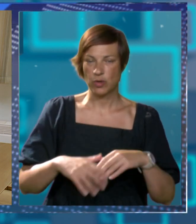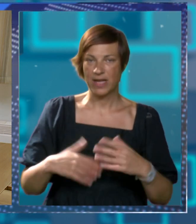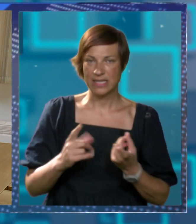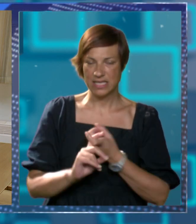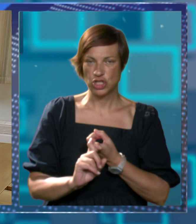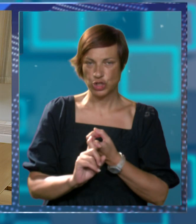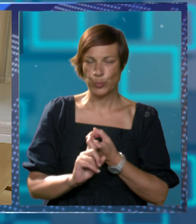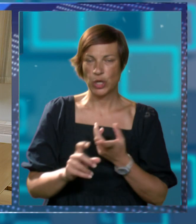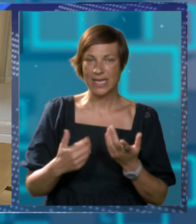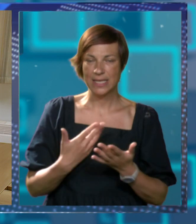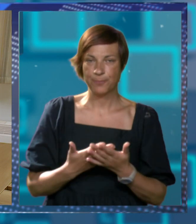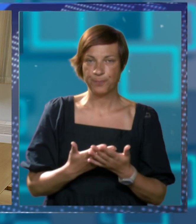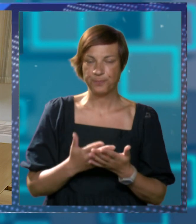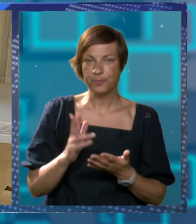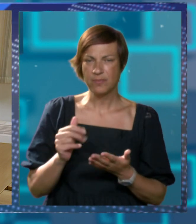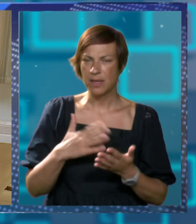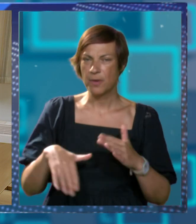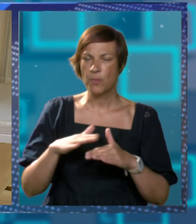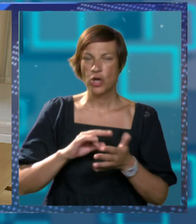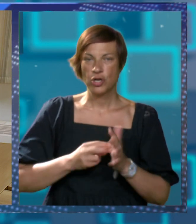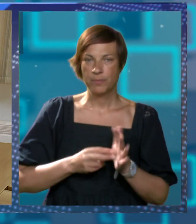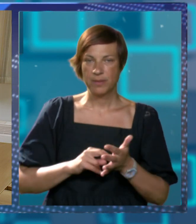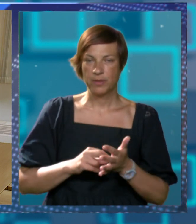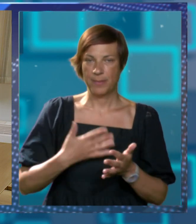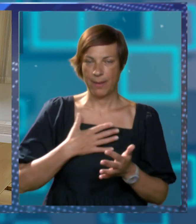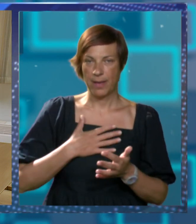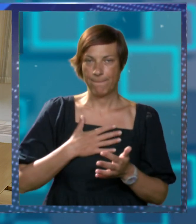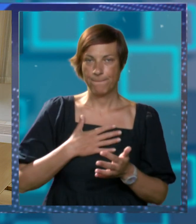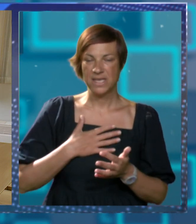kvalitetno spojeni. Tu imamo ogromnih problema, međutim,